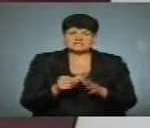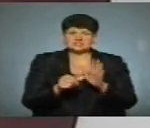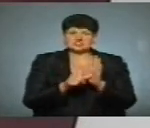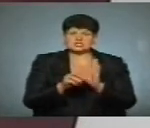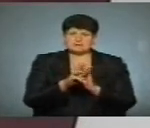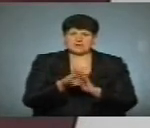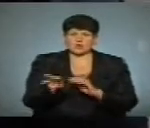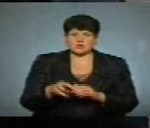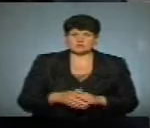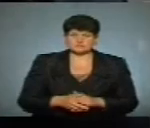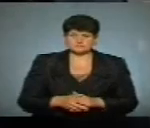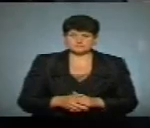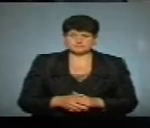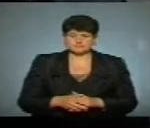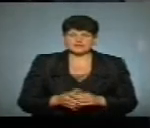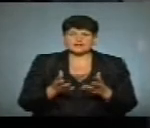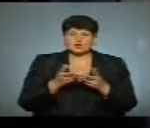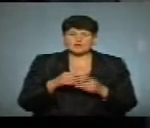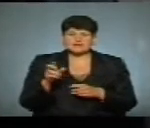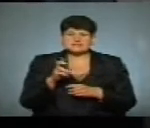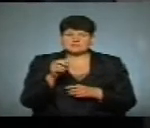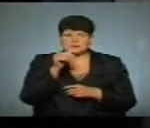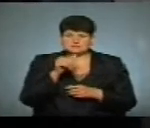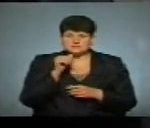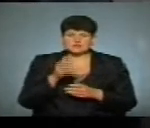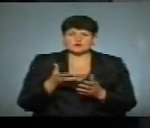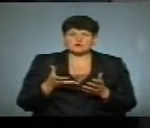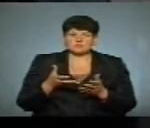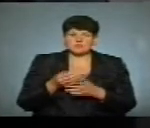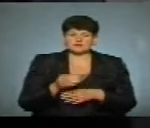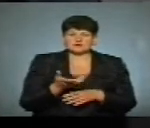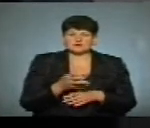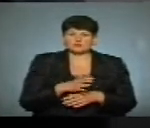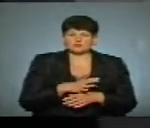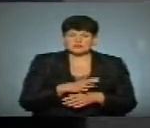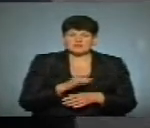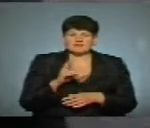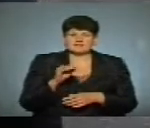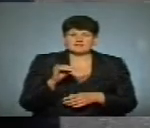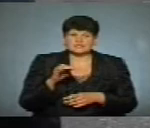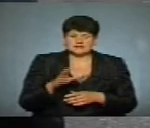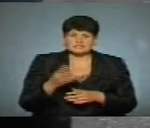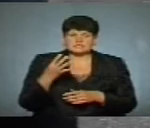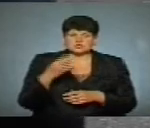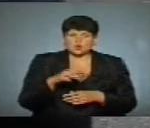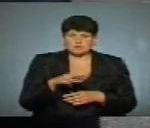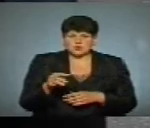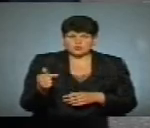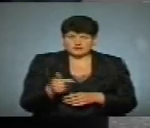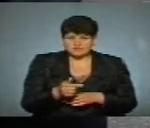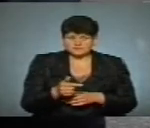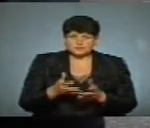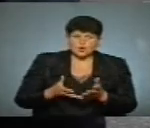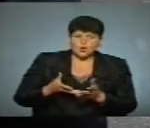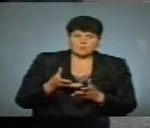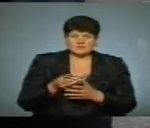6 мільйонів. Нарахування за березень місяць, оплата яких прийшла в квітні, склали 40 мільйонів гривень, а